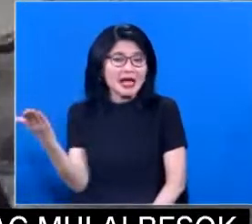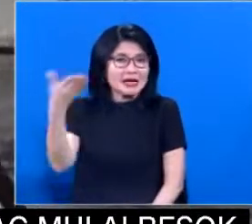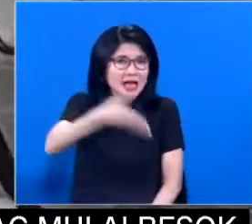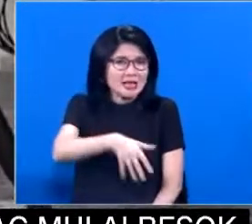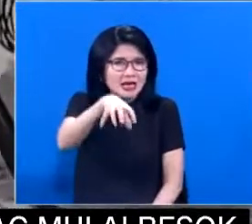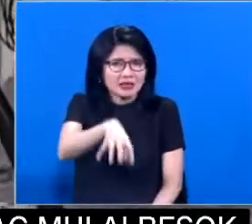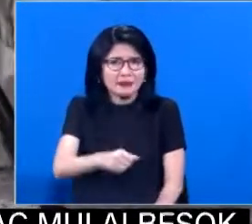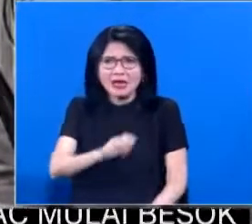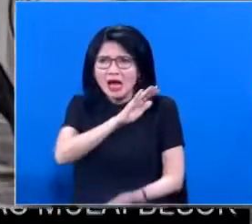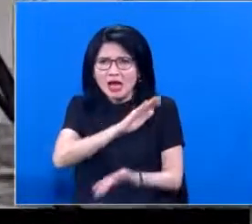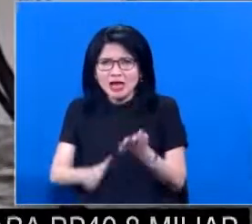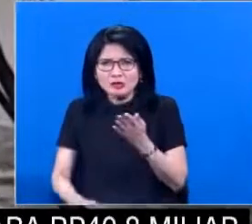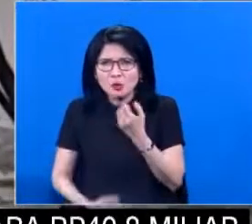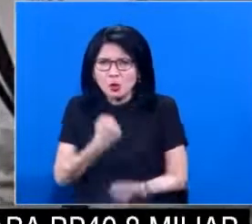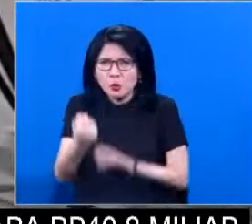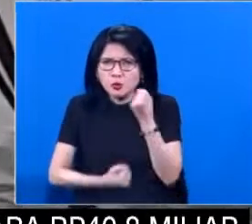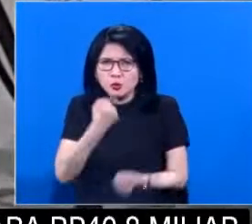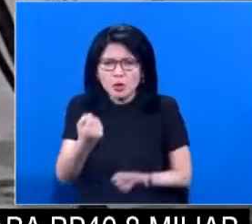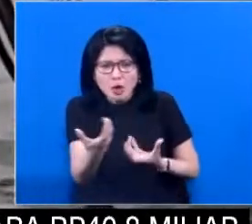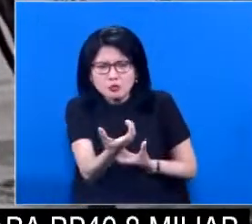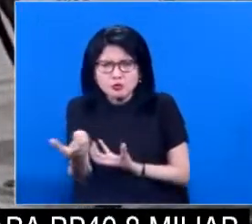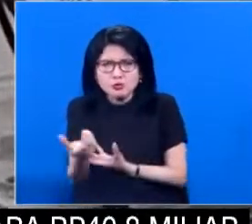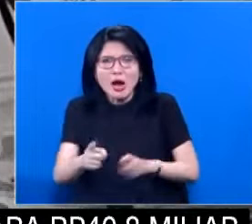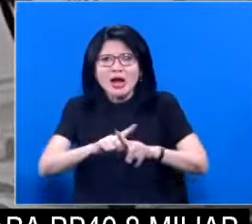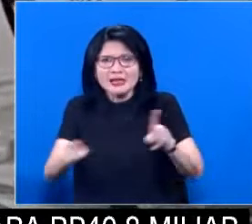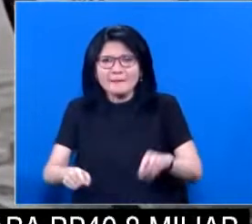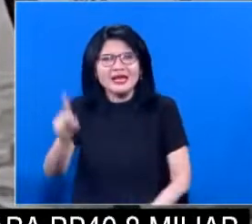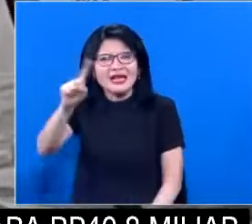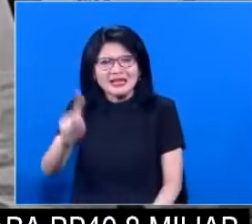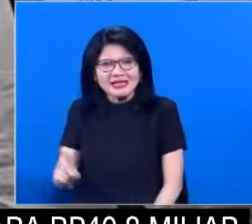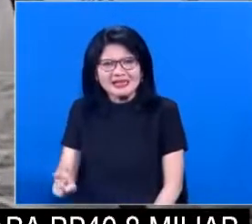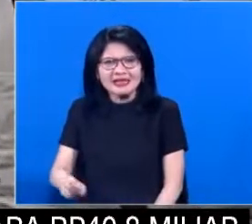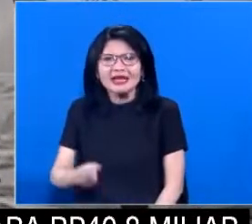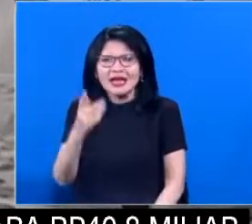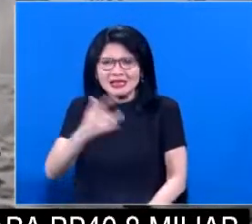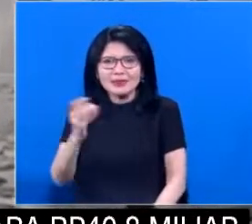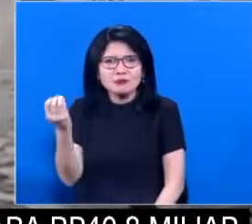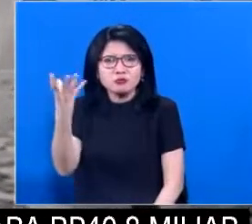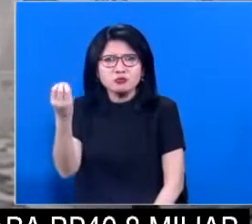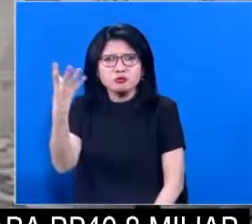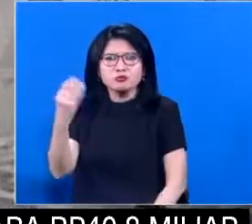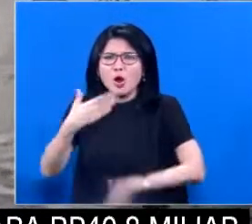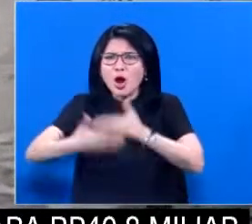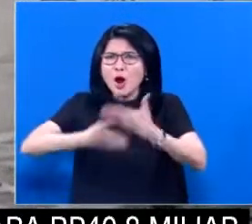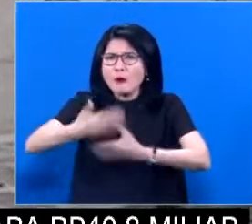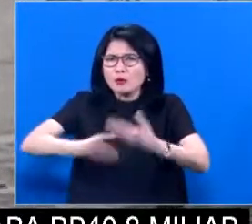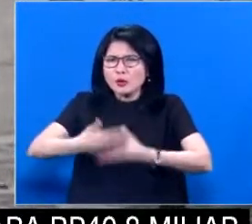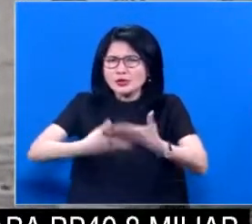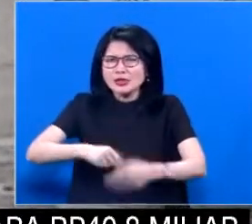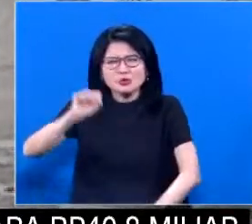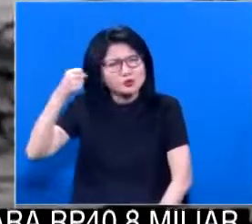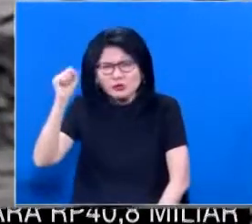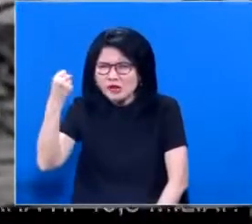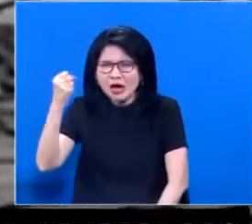lokasi langsung berupaya melakukan pemadaman. Namun rangkaian listrik yang masih dalam keadaan menyala membuat proses pemadaman sempat mengalami